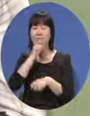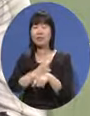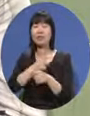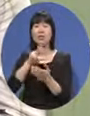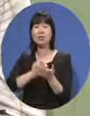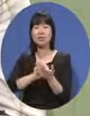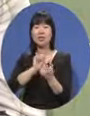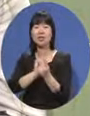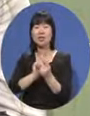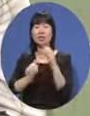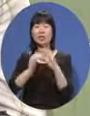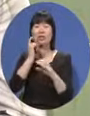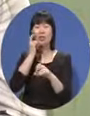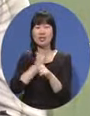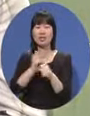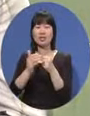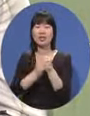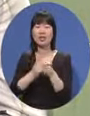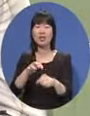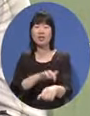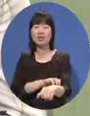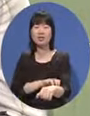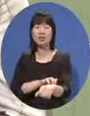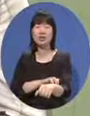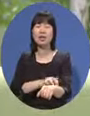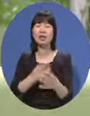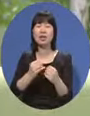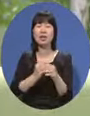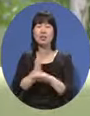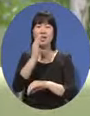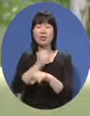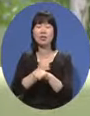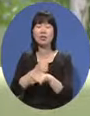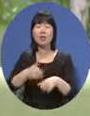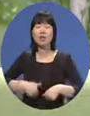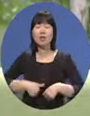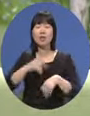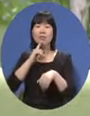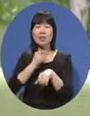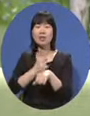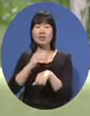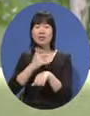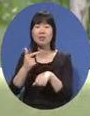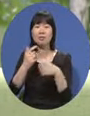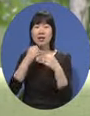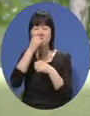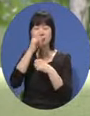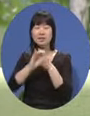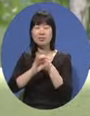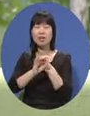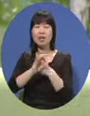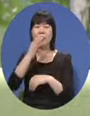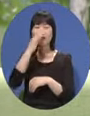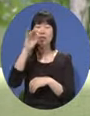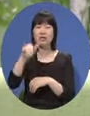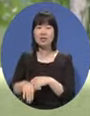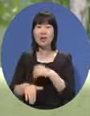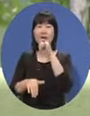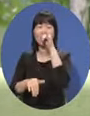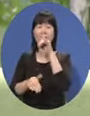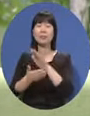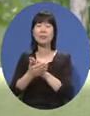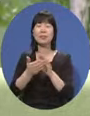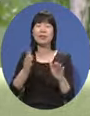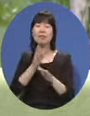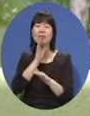문제고 소통을 못하니까 불필요하게 많이 한다든가 필요한 말이라도 너무 많이 하면 흉기 떨어져요